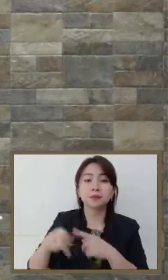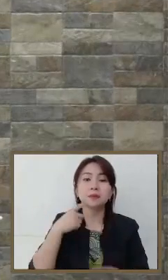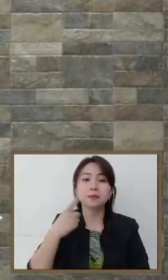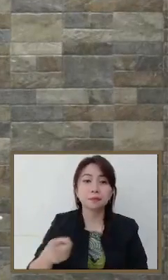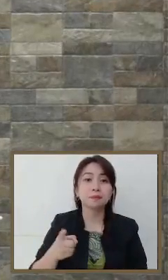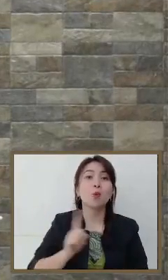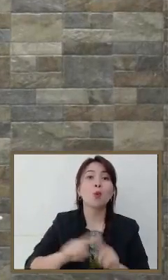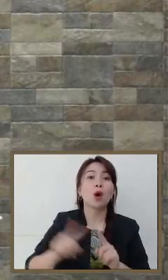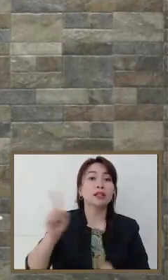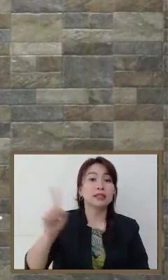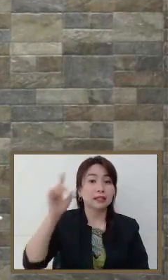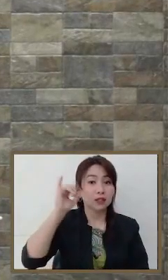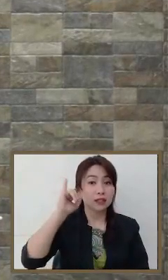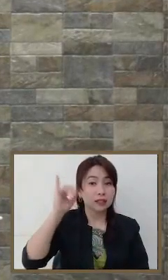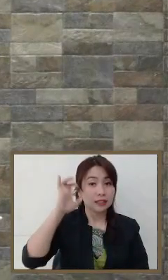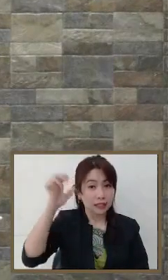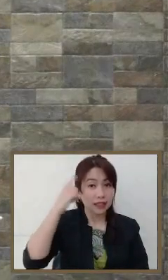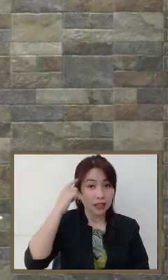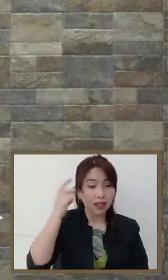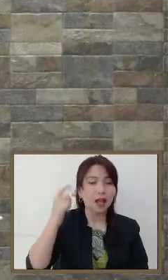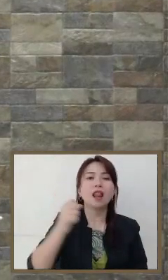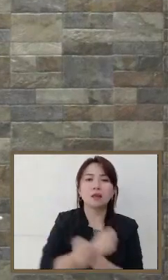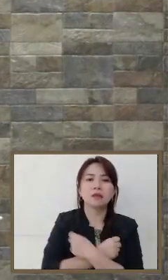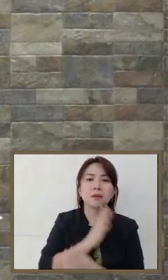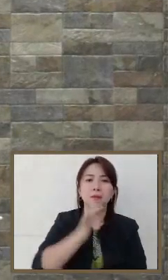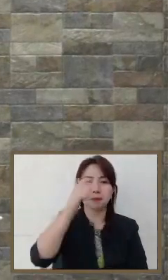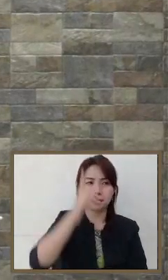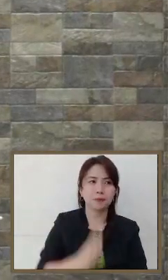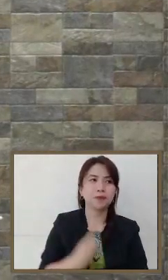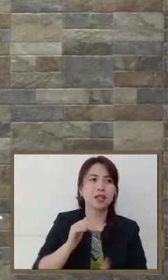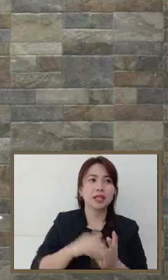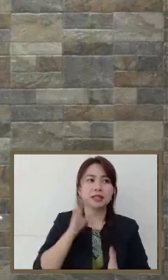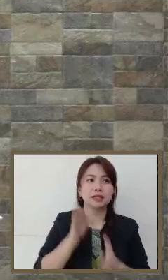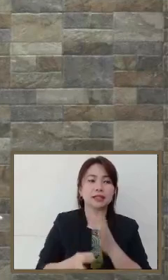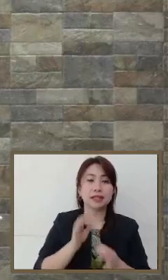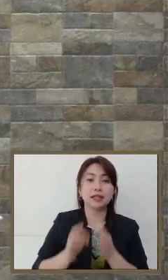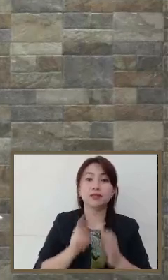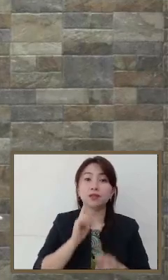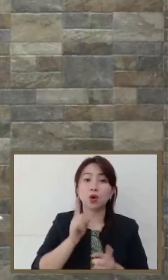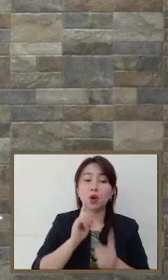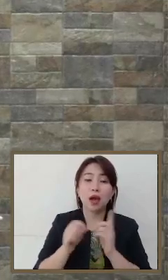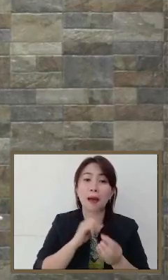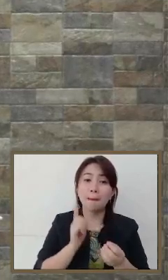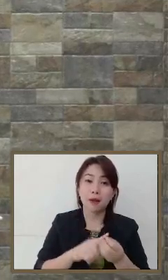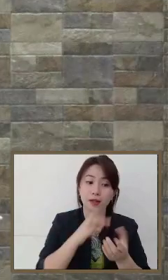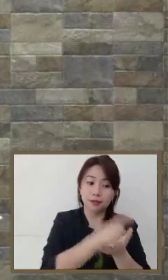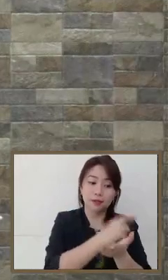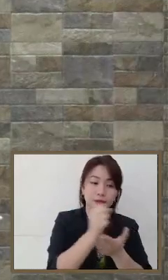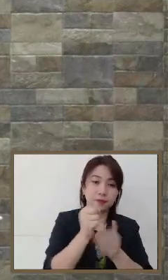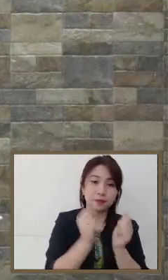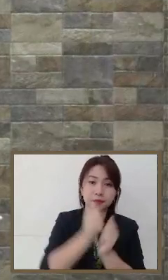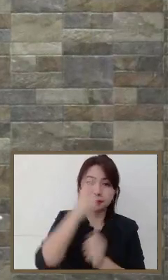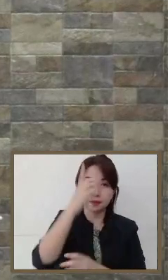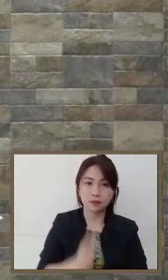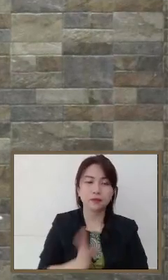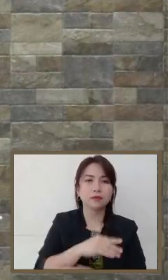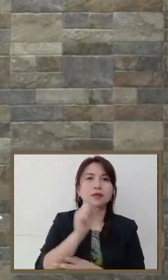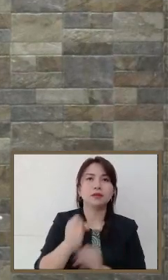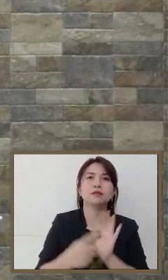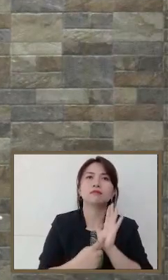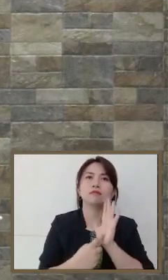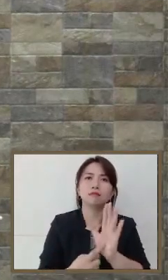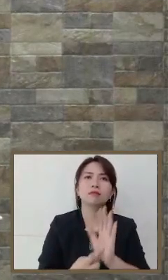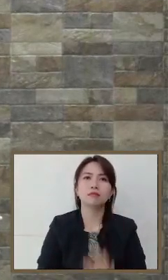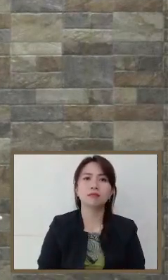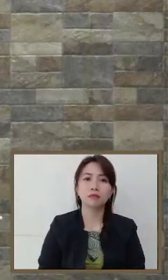ni Joseph kung pag-uusapan ang relasyon sa Diyos mga kapatid matindi ang relasyon nila sa Diyos at nagman ito even